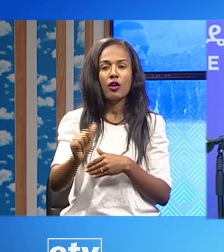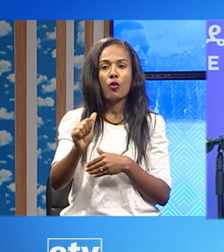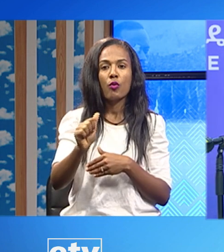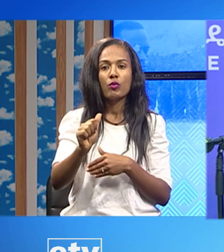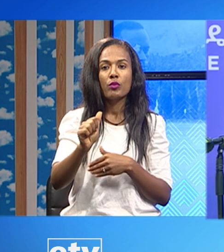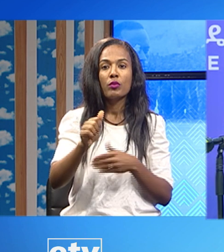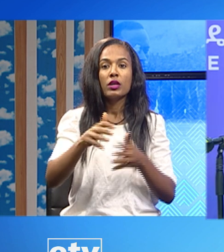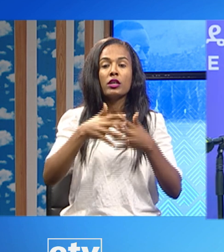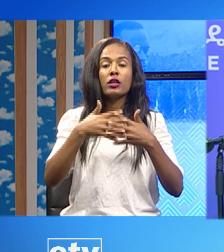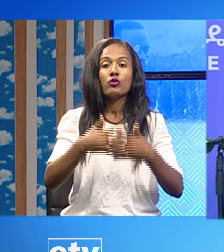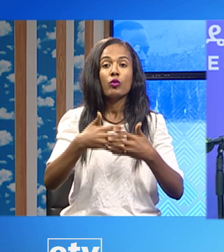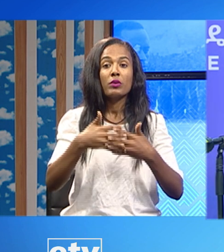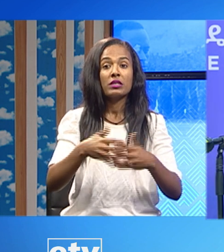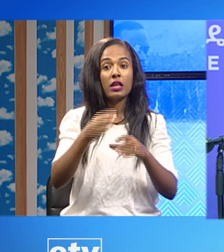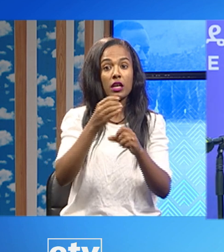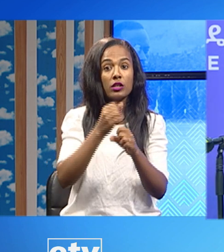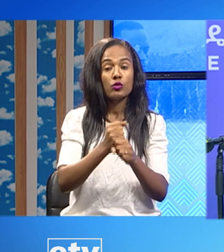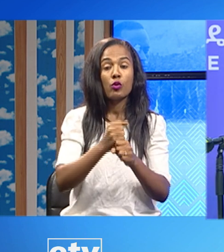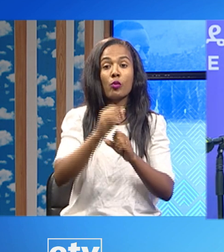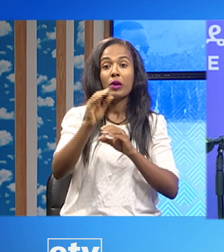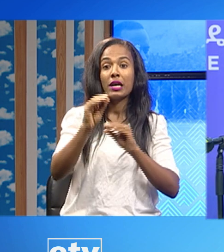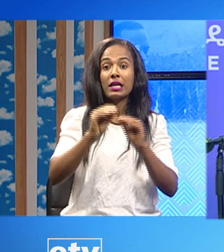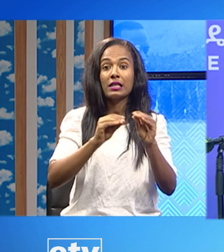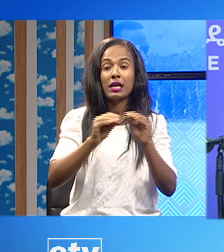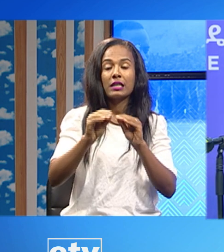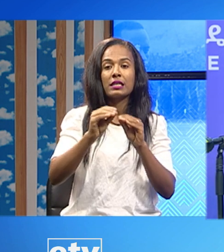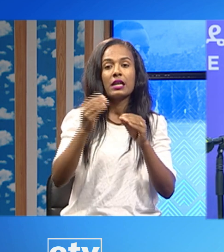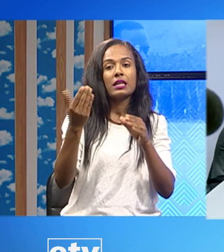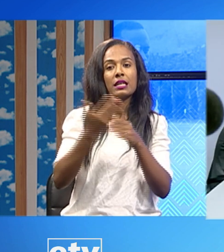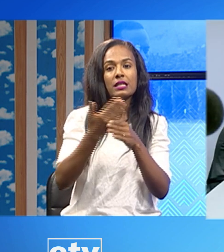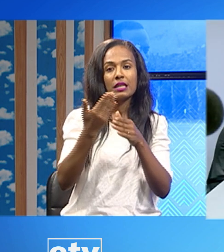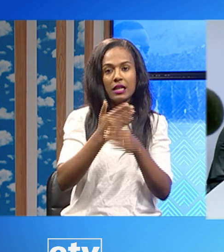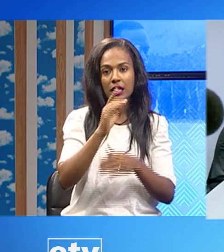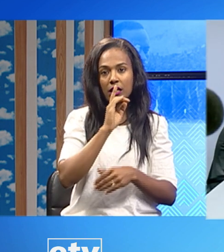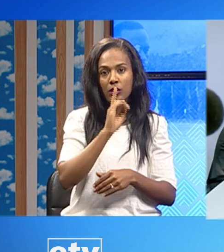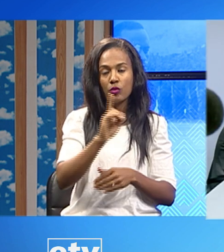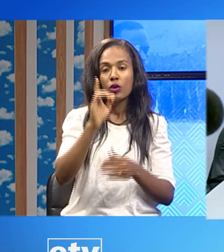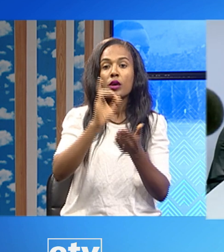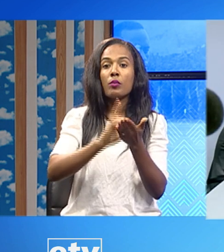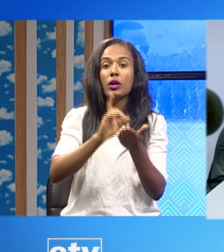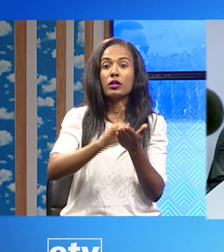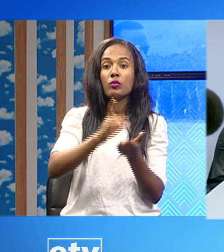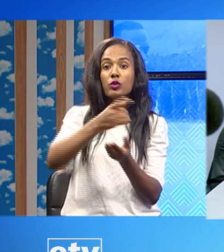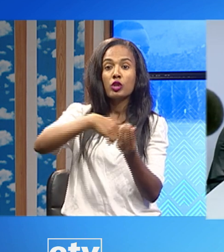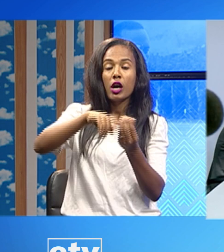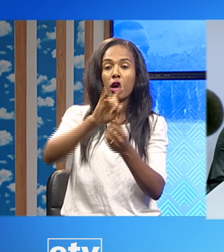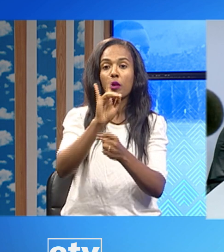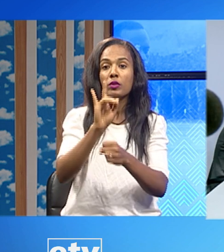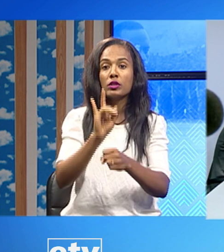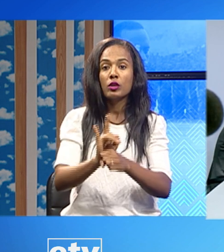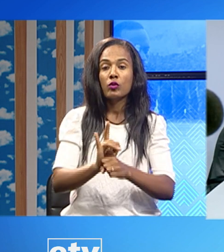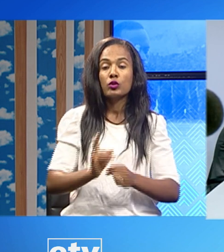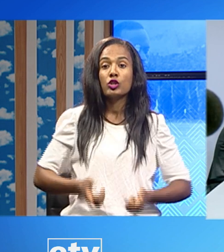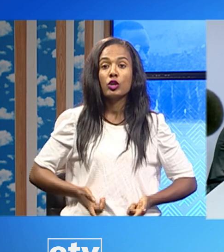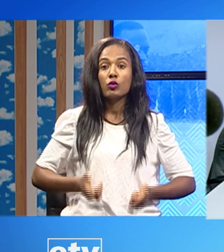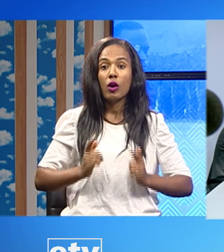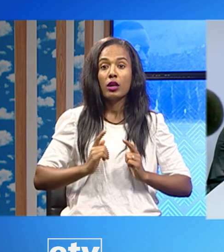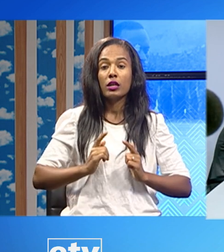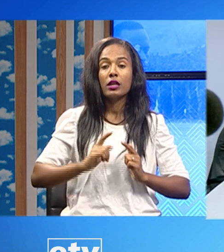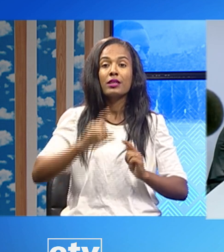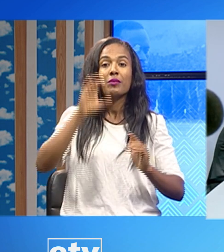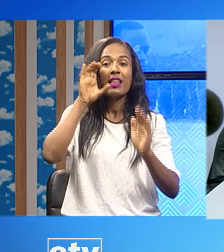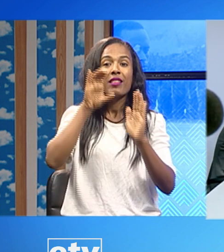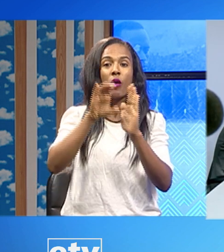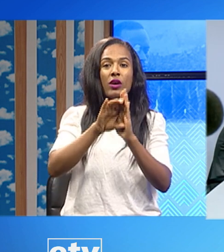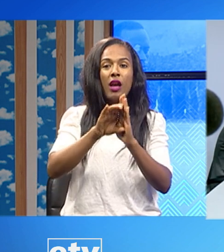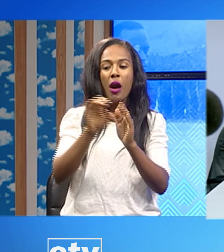የጦር መሳሪያ ይዞ መንቀሳቀስ የተከለከለ ነው። በከተሞች አካባቢ ዜጎች የኗሪነት መታወቂያ መንጃ